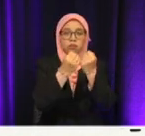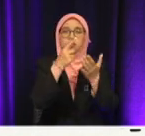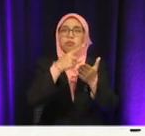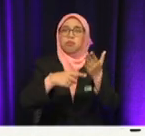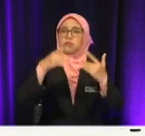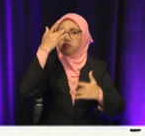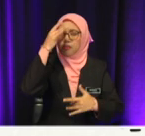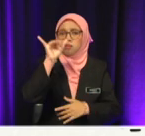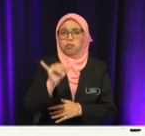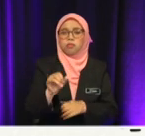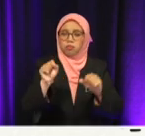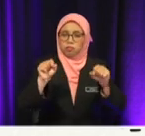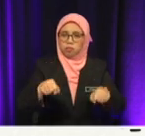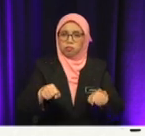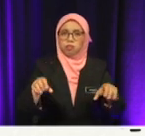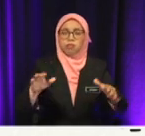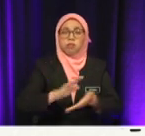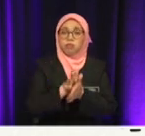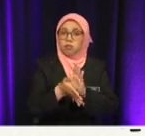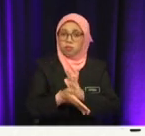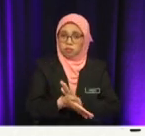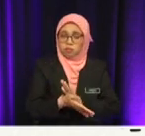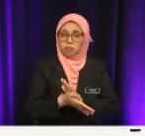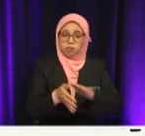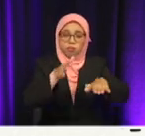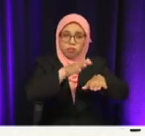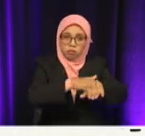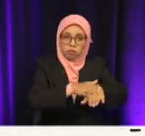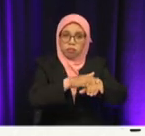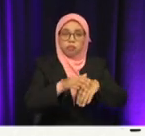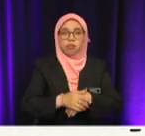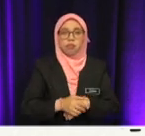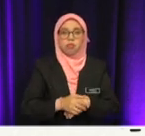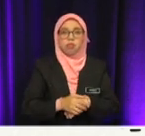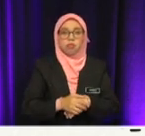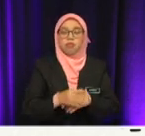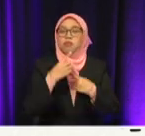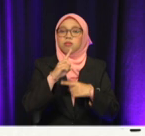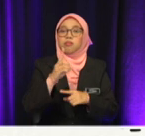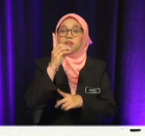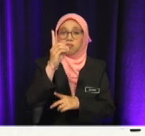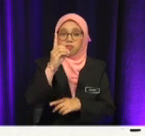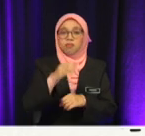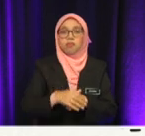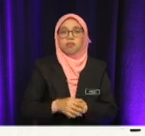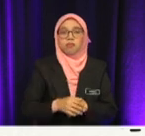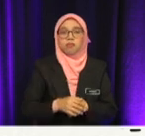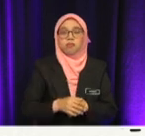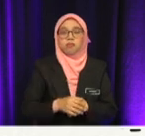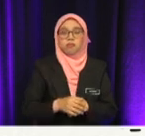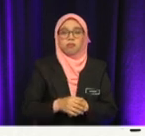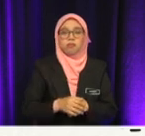berlaku melalui sentuhan? Okey, kalau kat sini jawapan dia ialah D, conjunctivitis. Okey, selain daripada penyakit